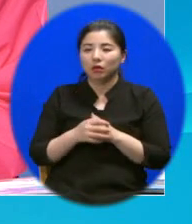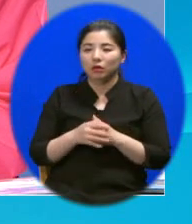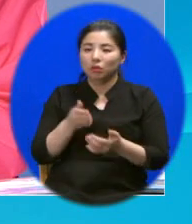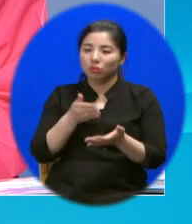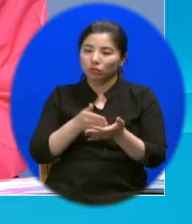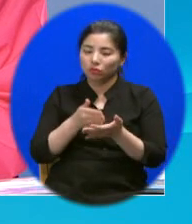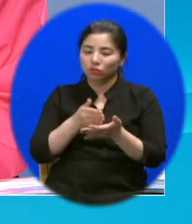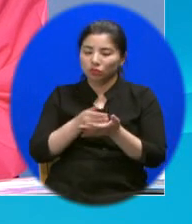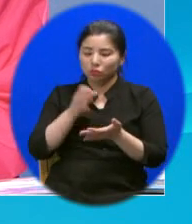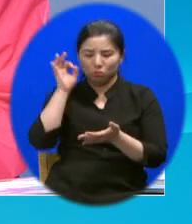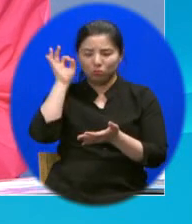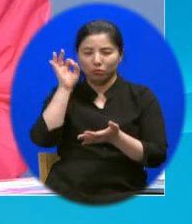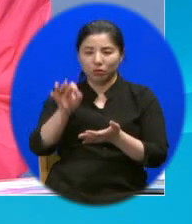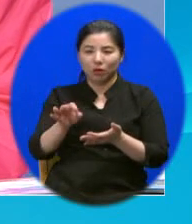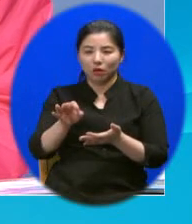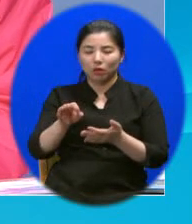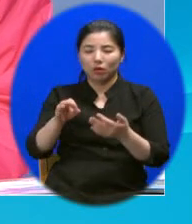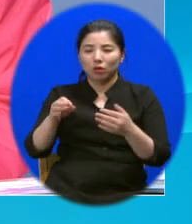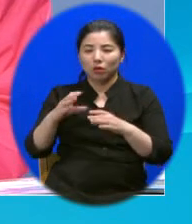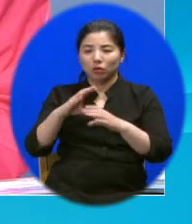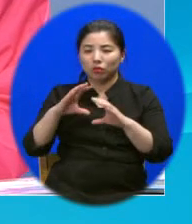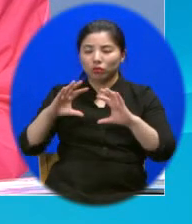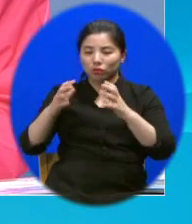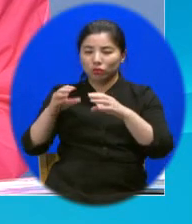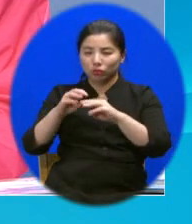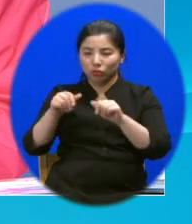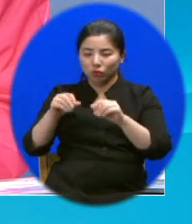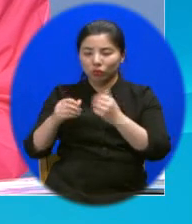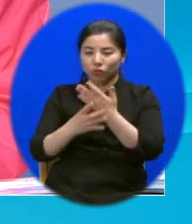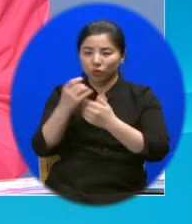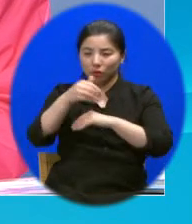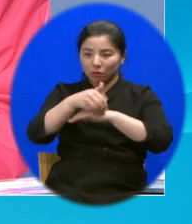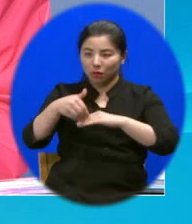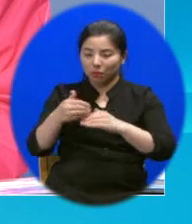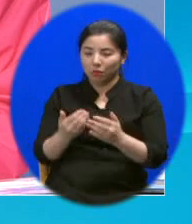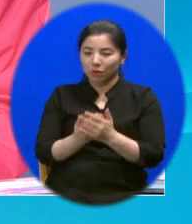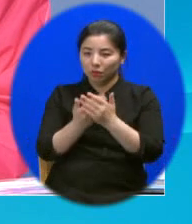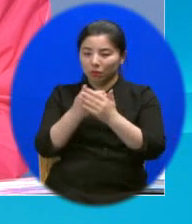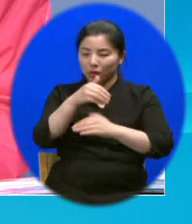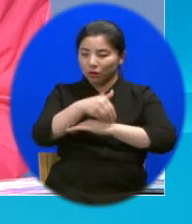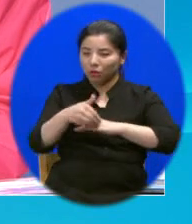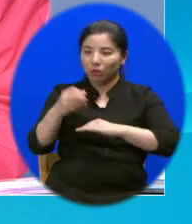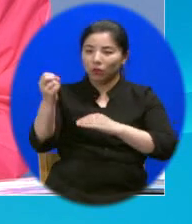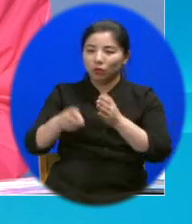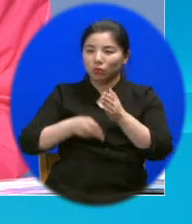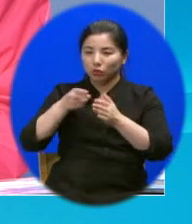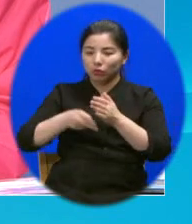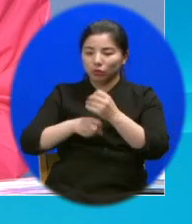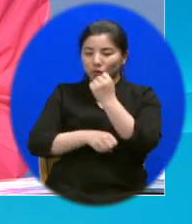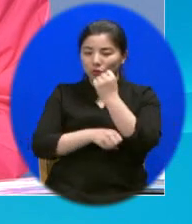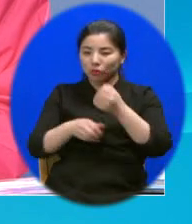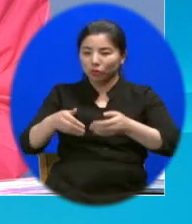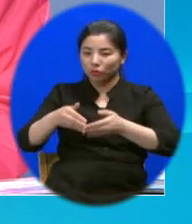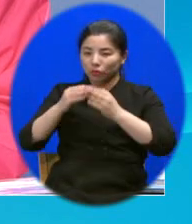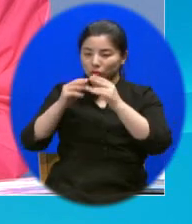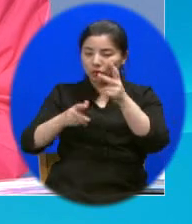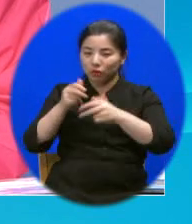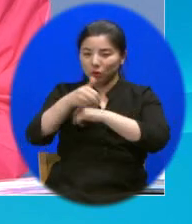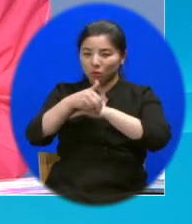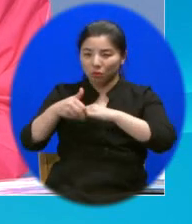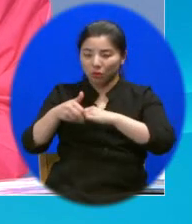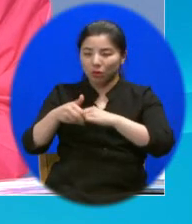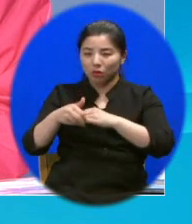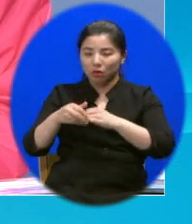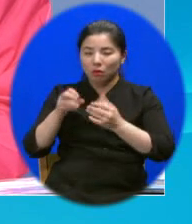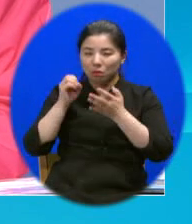보도자료 이런 걸 보면은 국토 종합 개발 계획과 또 어 철도 구축 사업 계획의